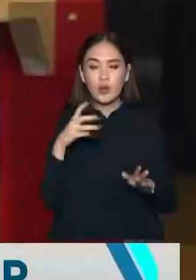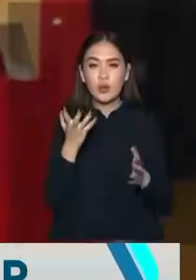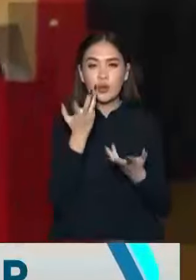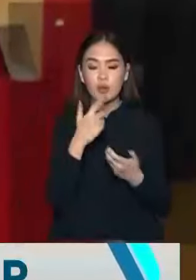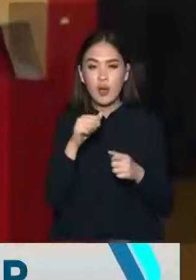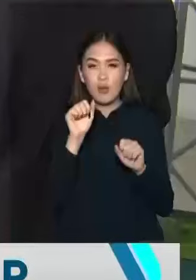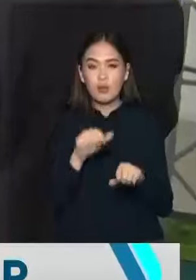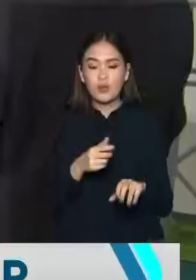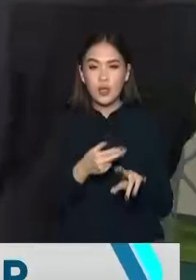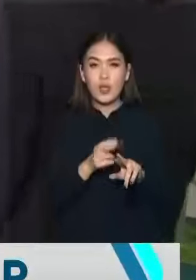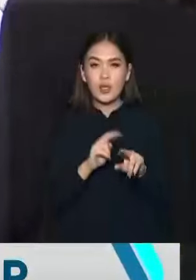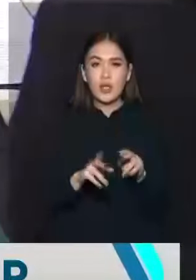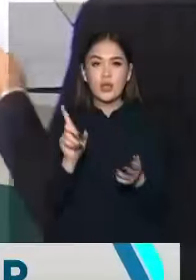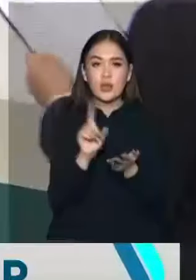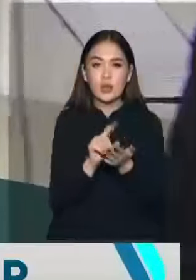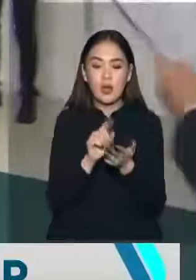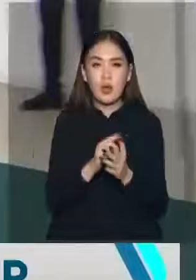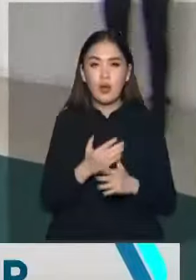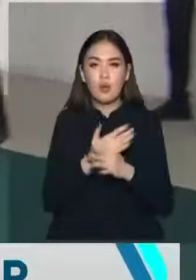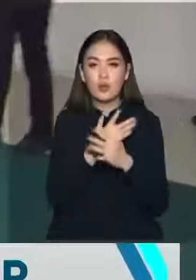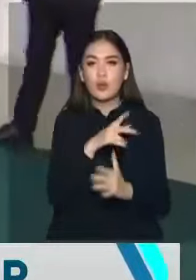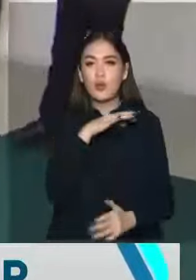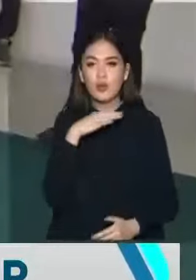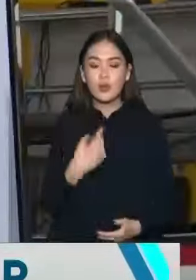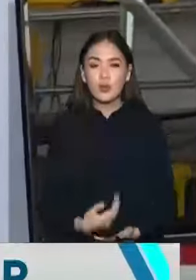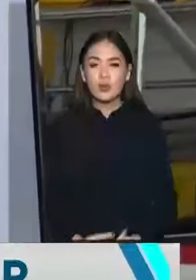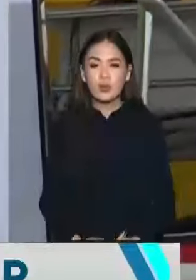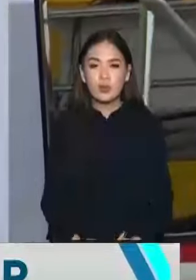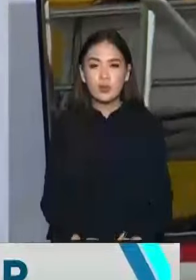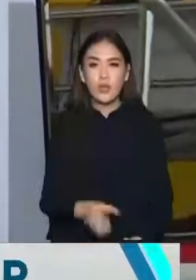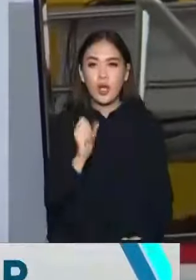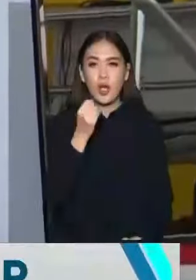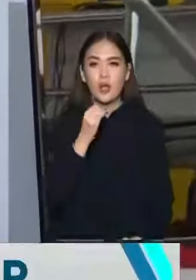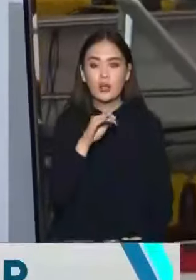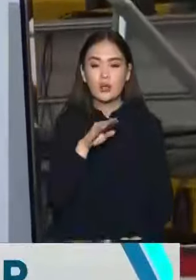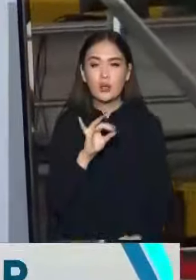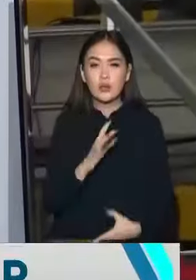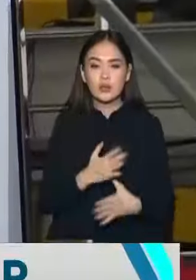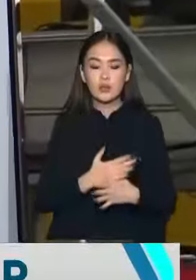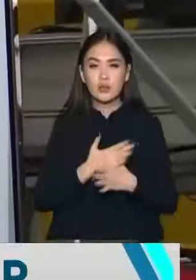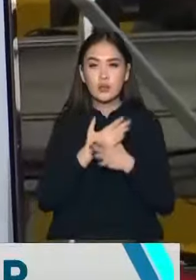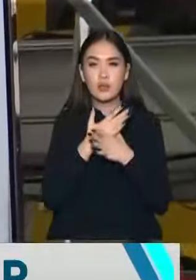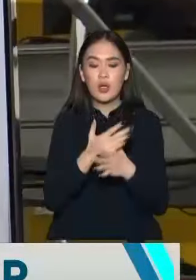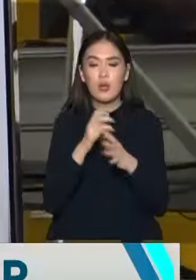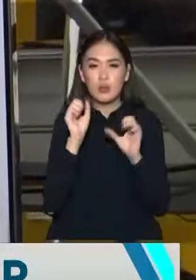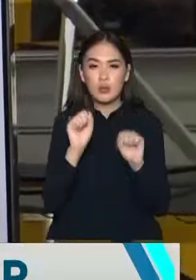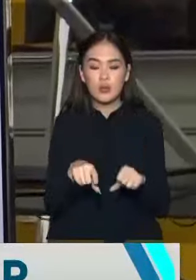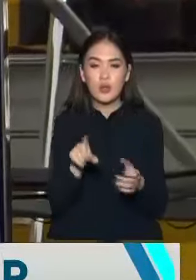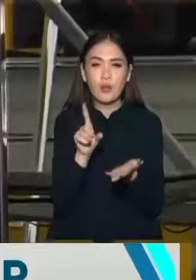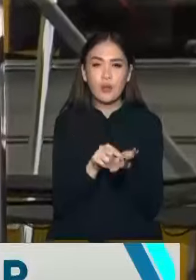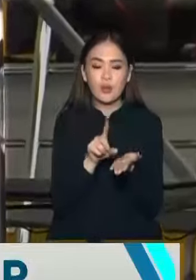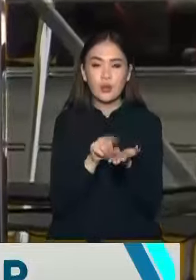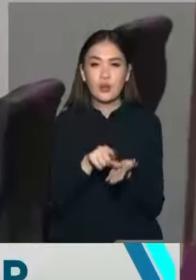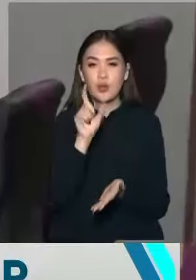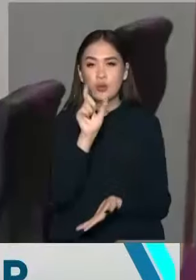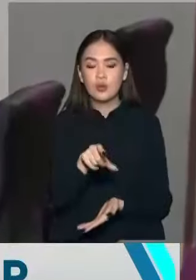жүр. Әзіресе, зейнеткерлерге көмегі көп тиеді. IT-волонтеры могут помочь пожилым людям. IT-волонтерлар